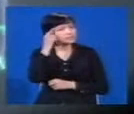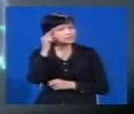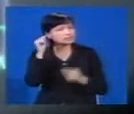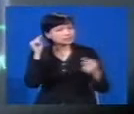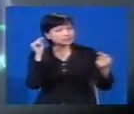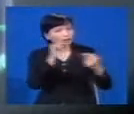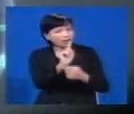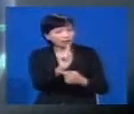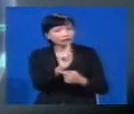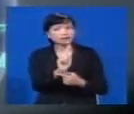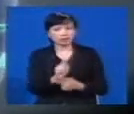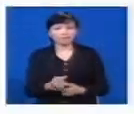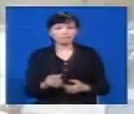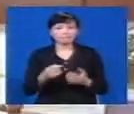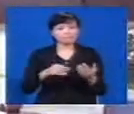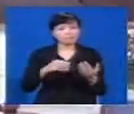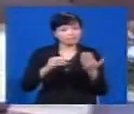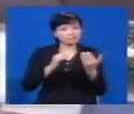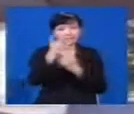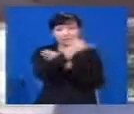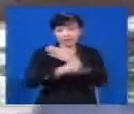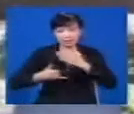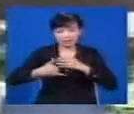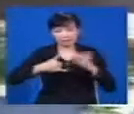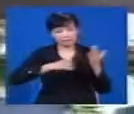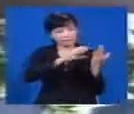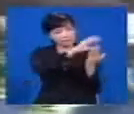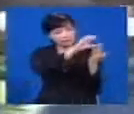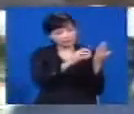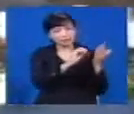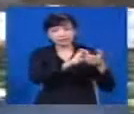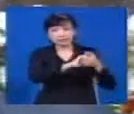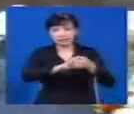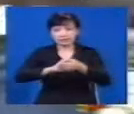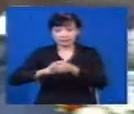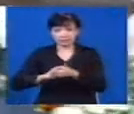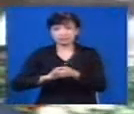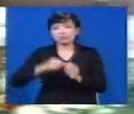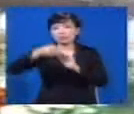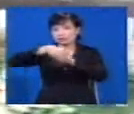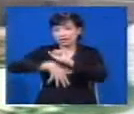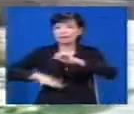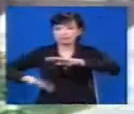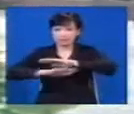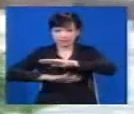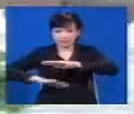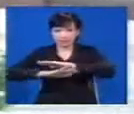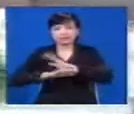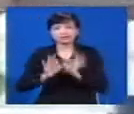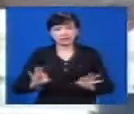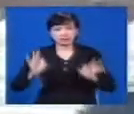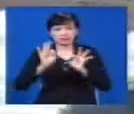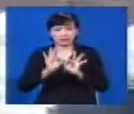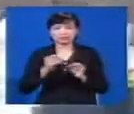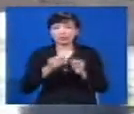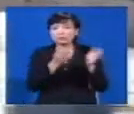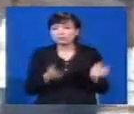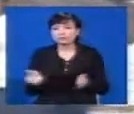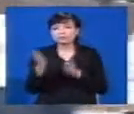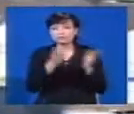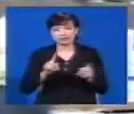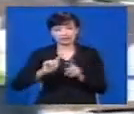ของการเชื่อมโยงในภูมิภาคด้วยโดยช่องว่างแรกนั้นเกี่ยวเนื่องกับระบบโครงสร้างพื้นฐานซึ่งเกี่ยวกับระบบกระบวนการต่างๆเ